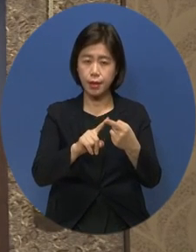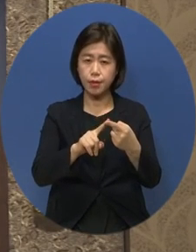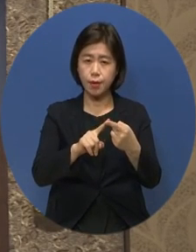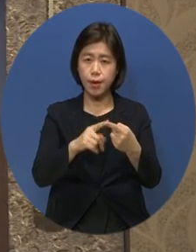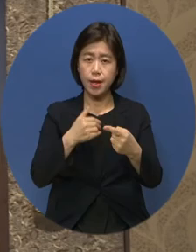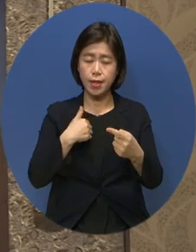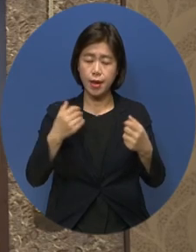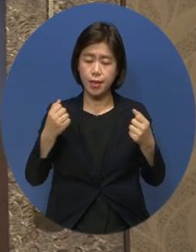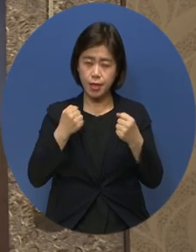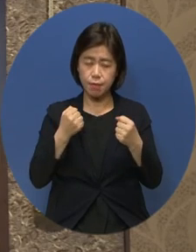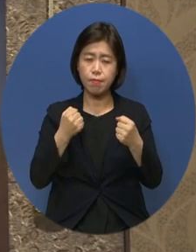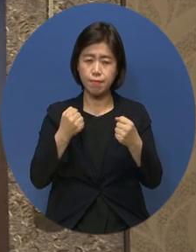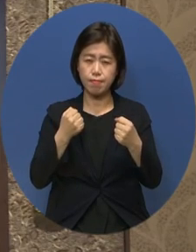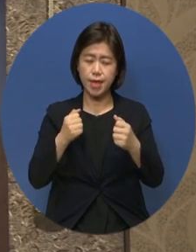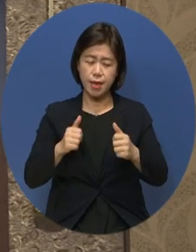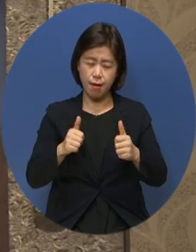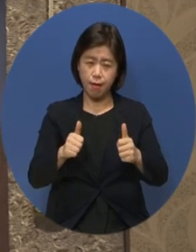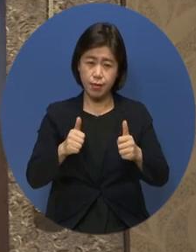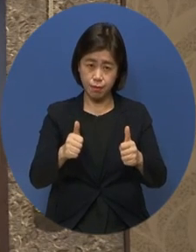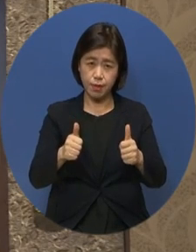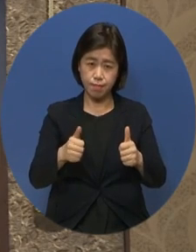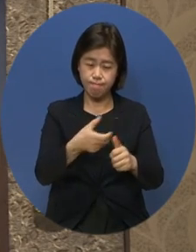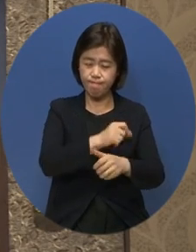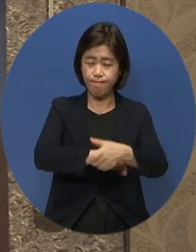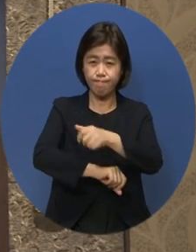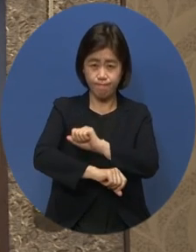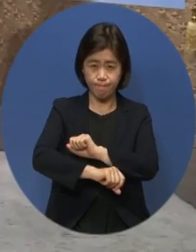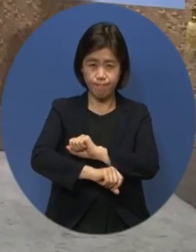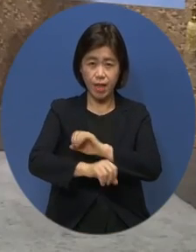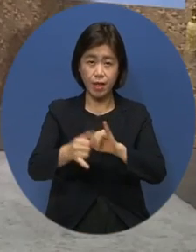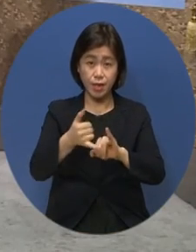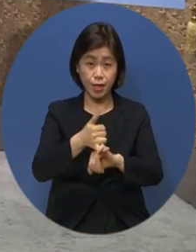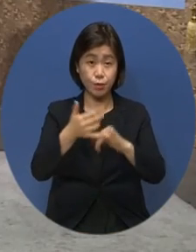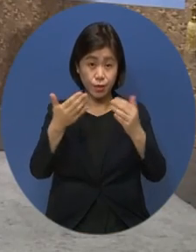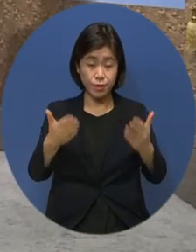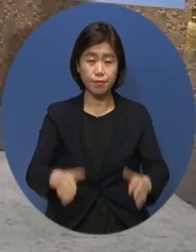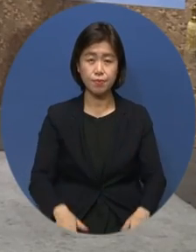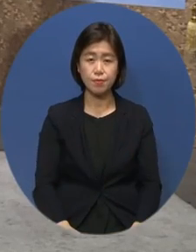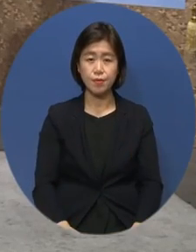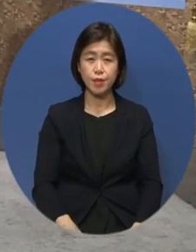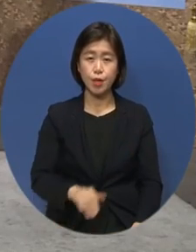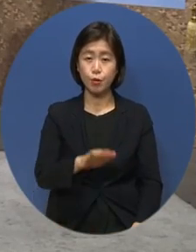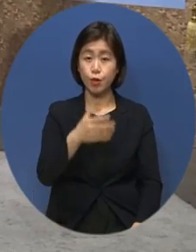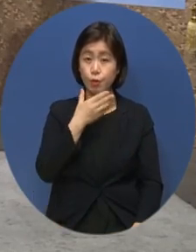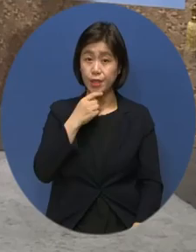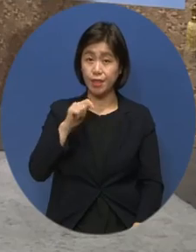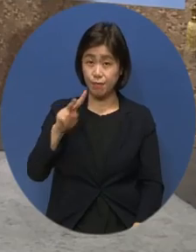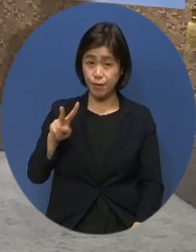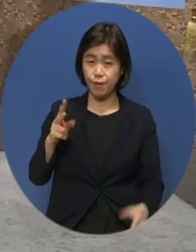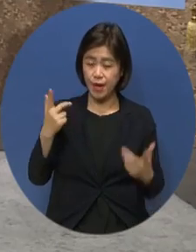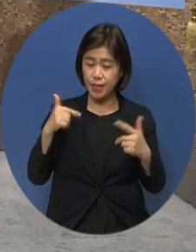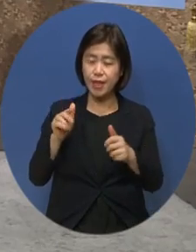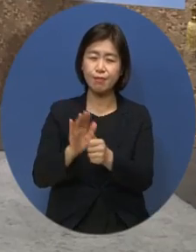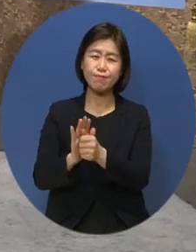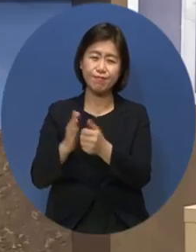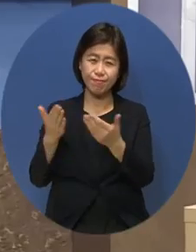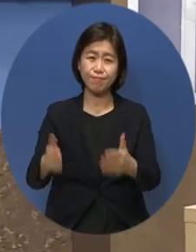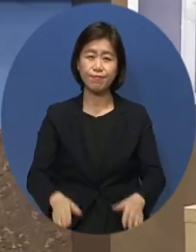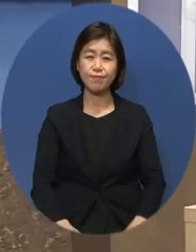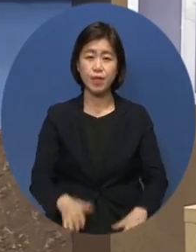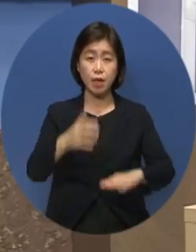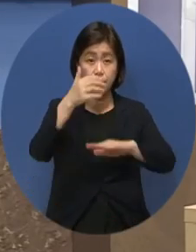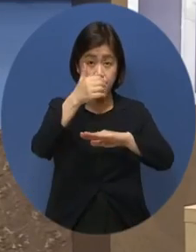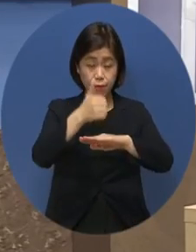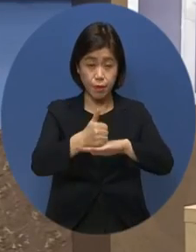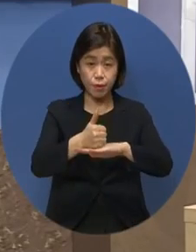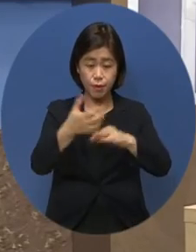힘이나마 어 최선을 다할 것입니다 4 저희 복지 tv 도 항상 함께 응원 하도록 하겠습니다 그럼 마지막으로